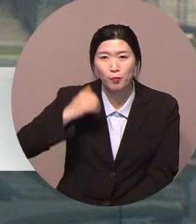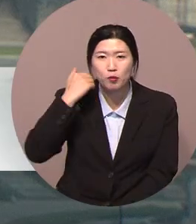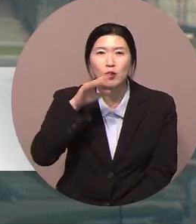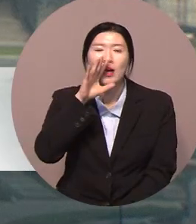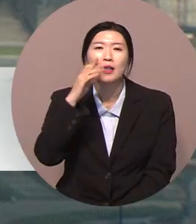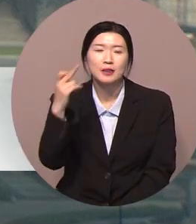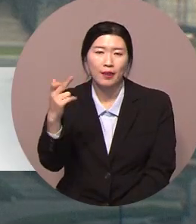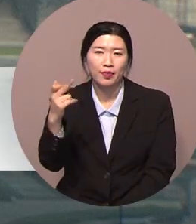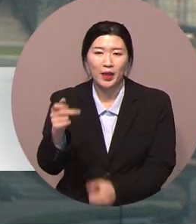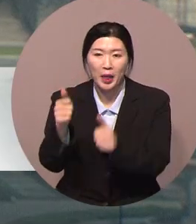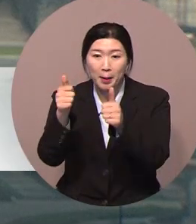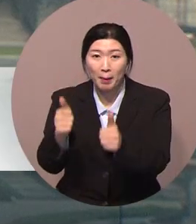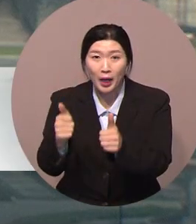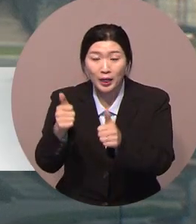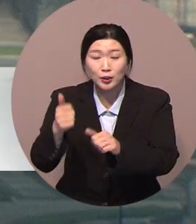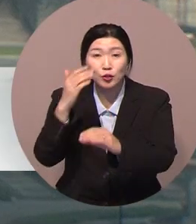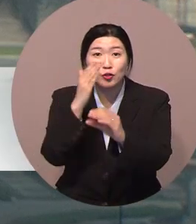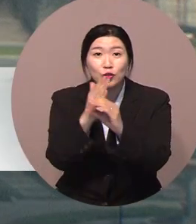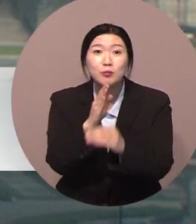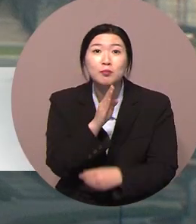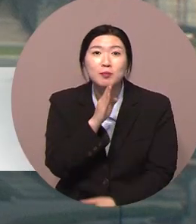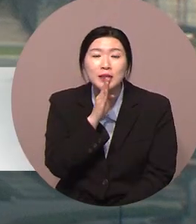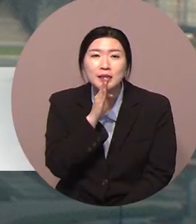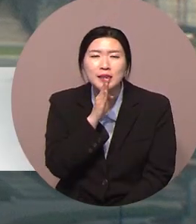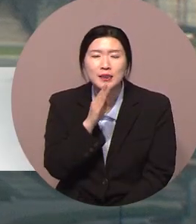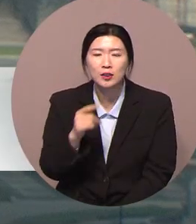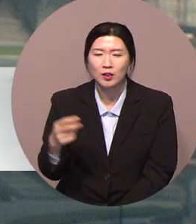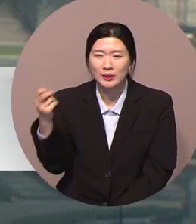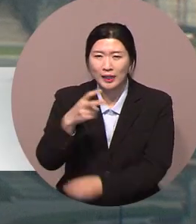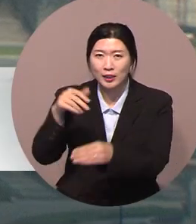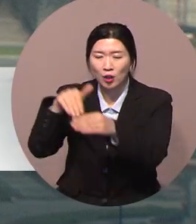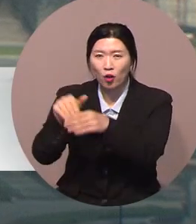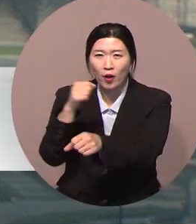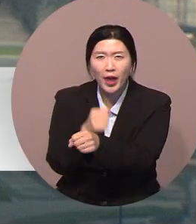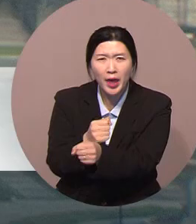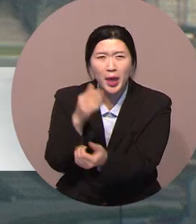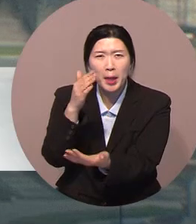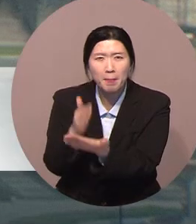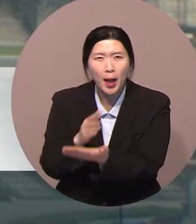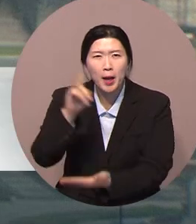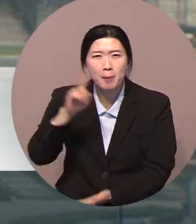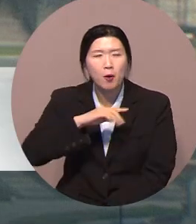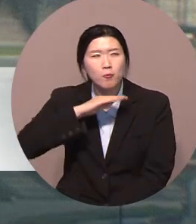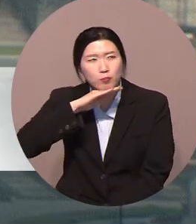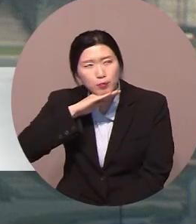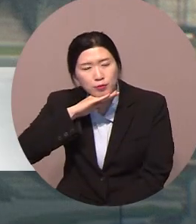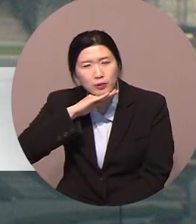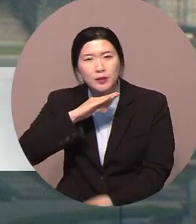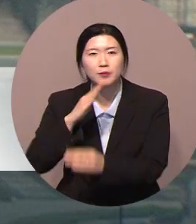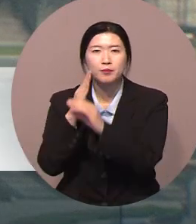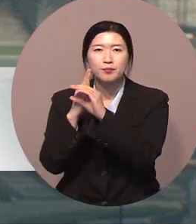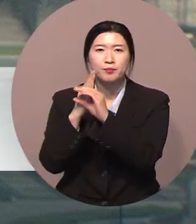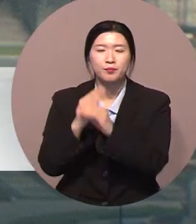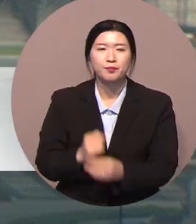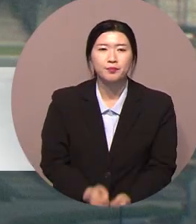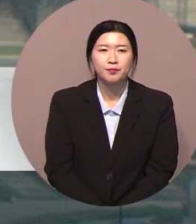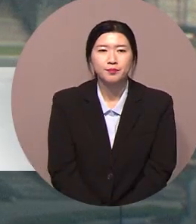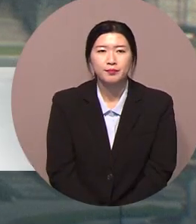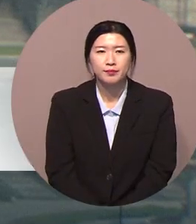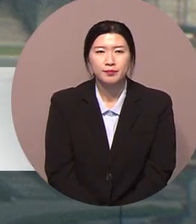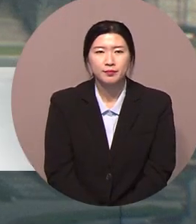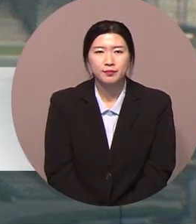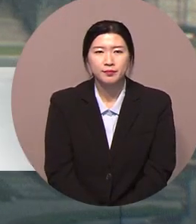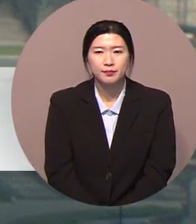경우 대법원 판결을 앞두고 재판 결과에 따라 시장 재선 거까지 치러줄 수 있어 후보들의 셈법이 복잡해지고